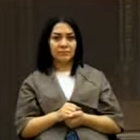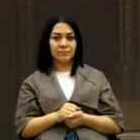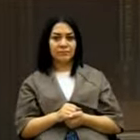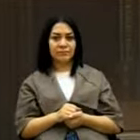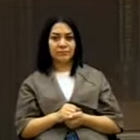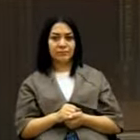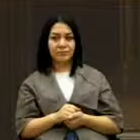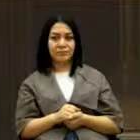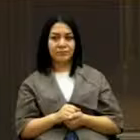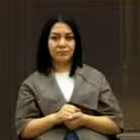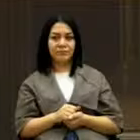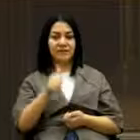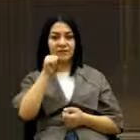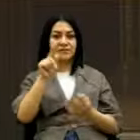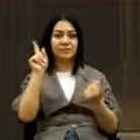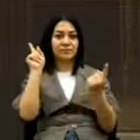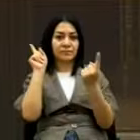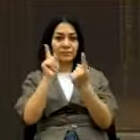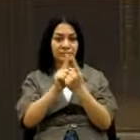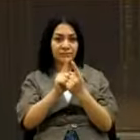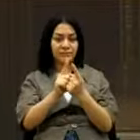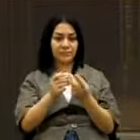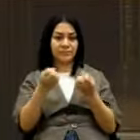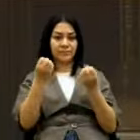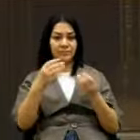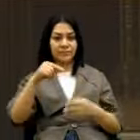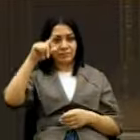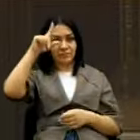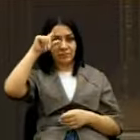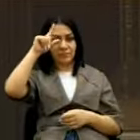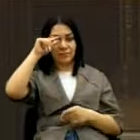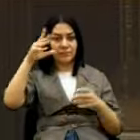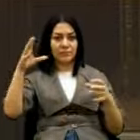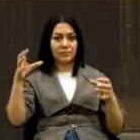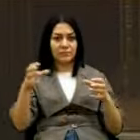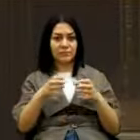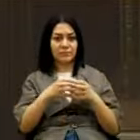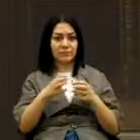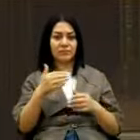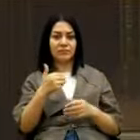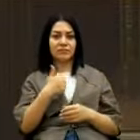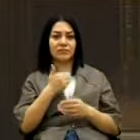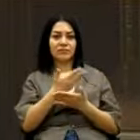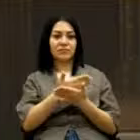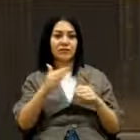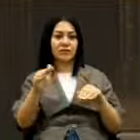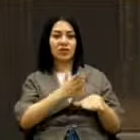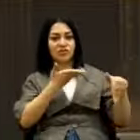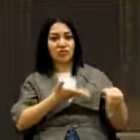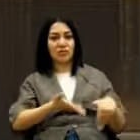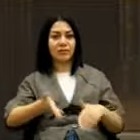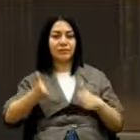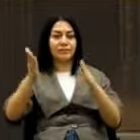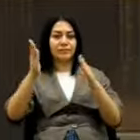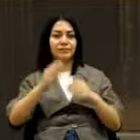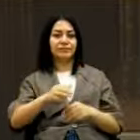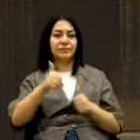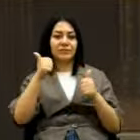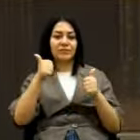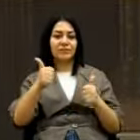kani vor vagn el handipumn e uaki haykakan patvirakutsyana maghtumem bari tsanapar yev